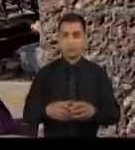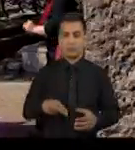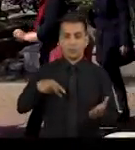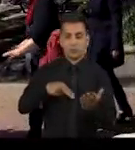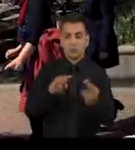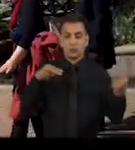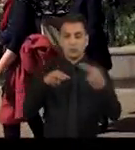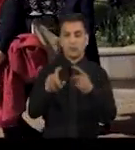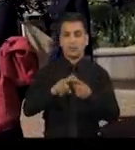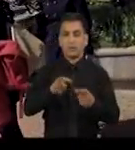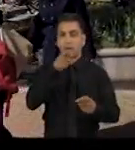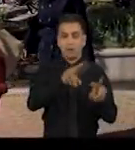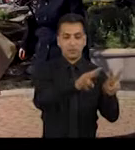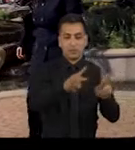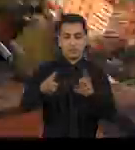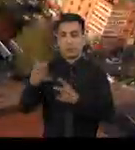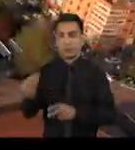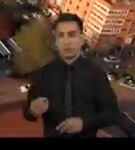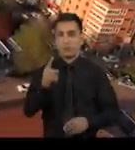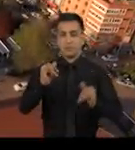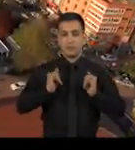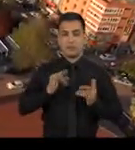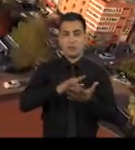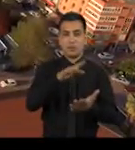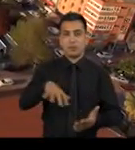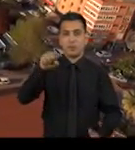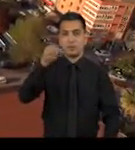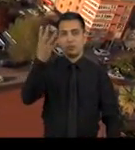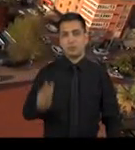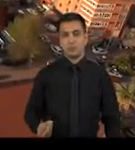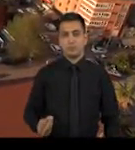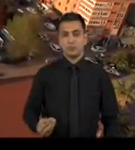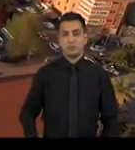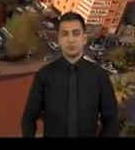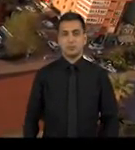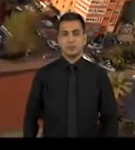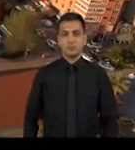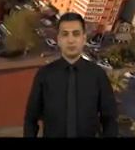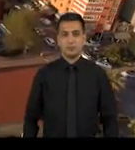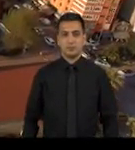yürüyüş yolları ve kafeteryalar bulunan bir dinlenme merkezi haline getirilmiştir.